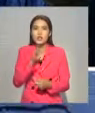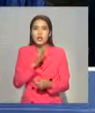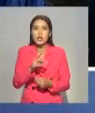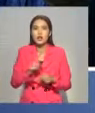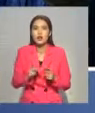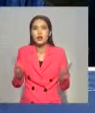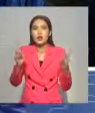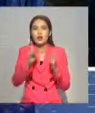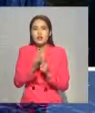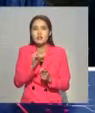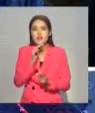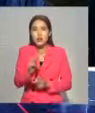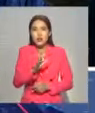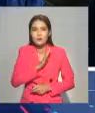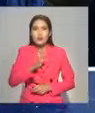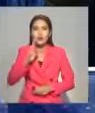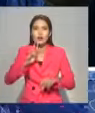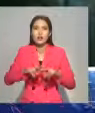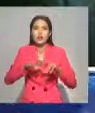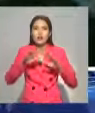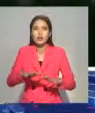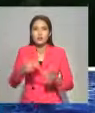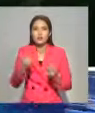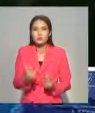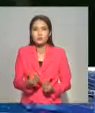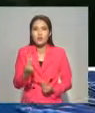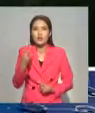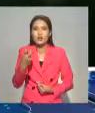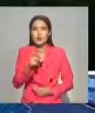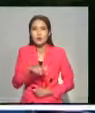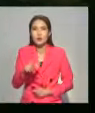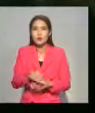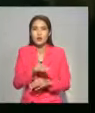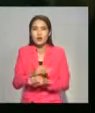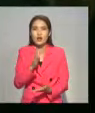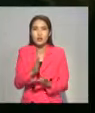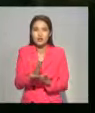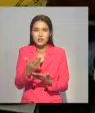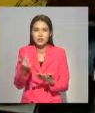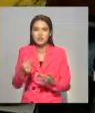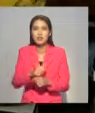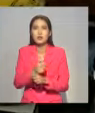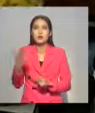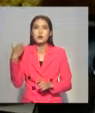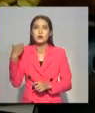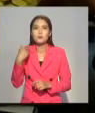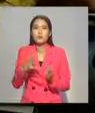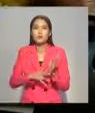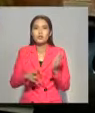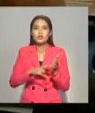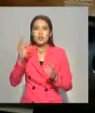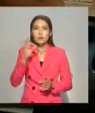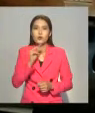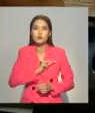кездесіп марқайып қалды. Әйелдер колониясында бүгінде 200-ге жуық адам жазасын өтеп жатыр. Мекеме басшысының айтуынша, оның